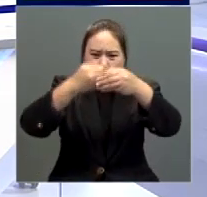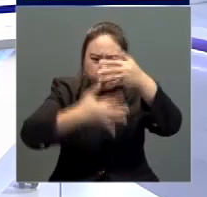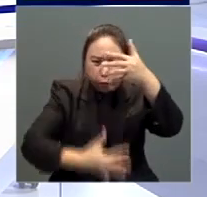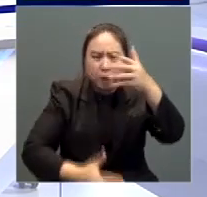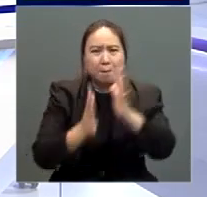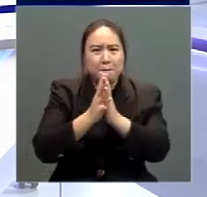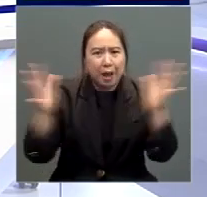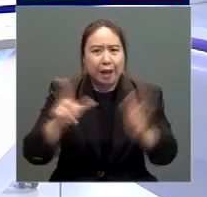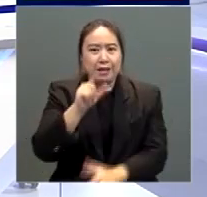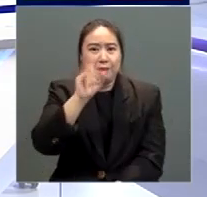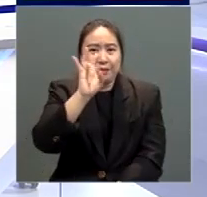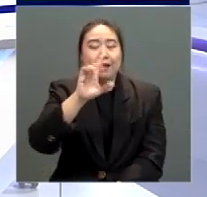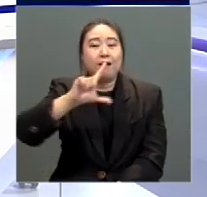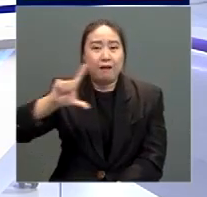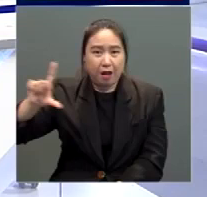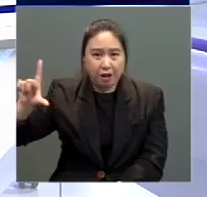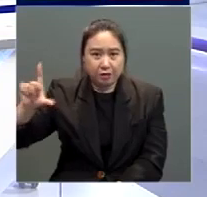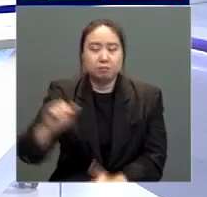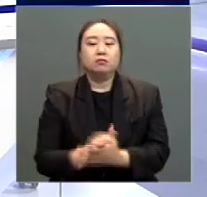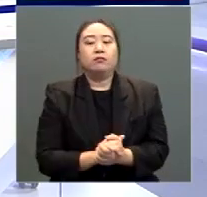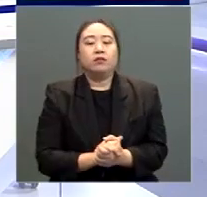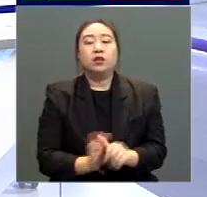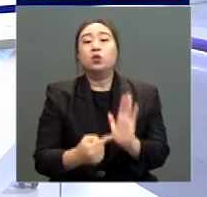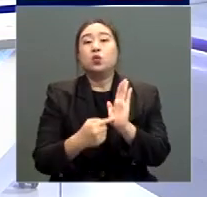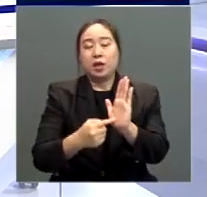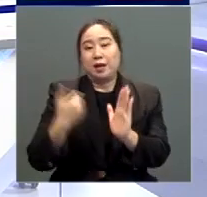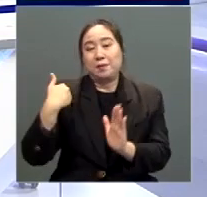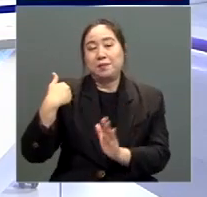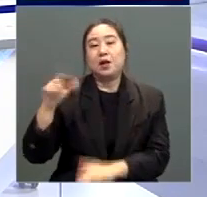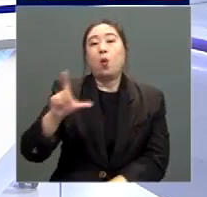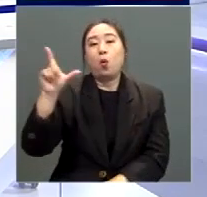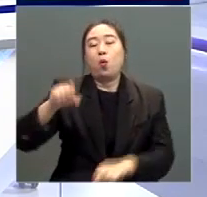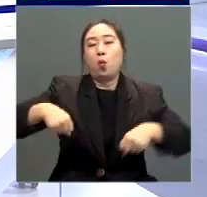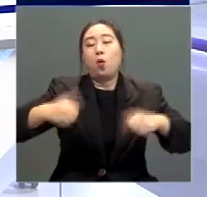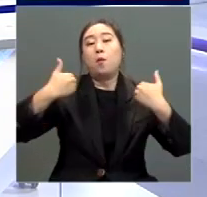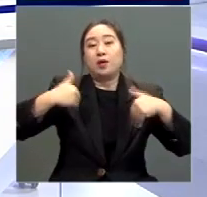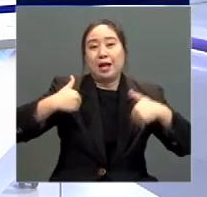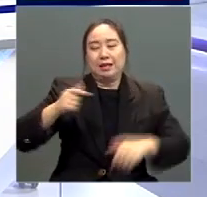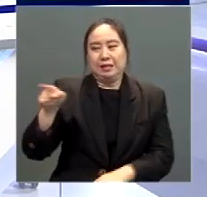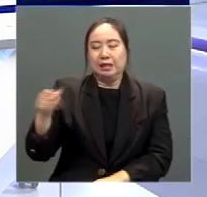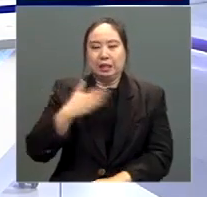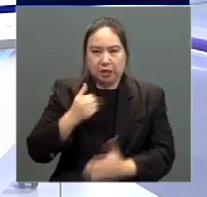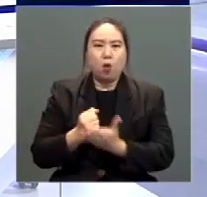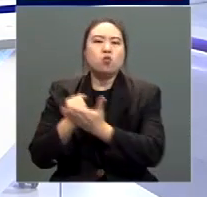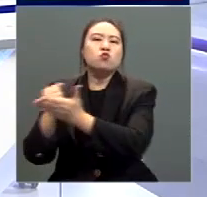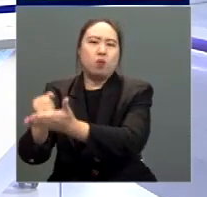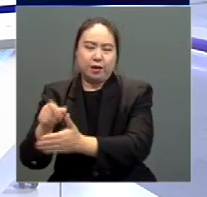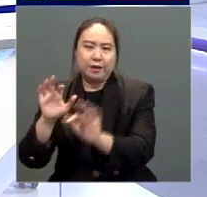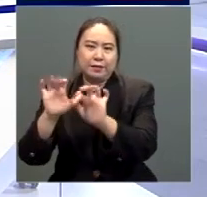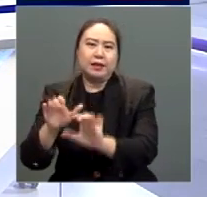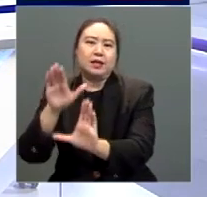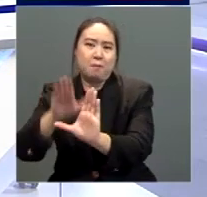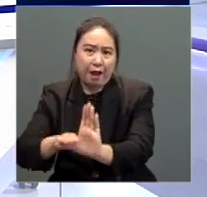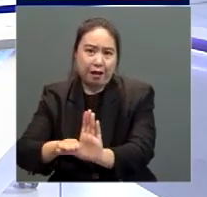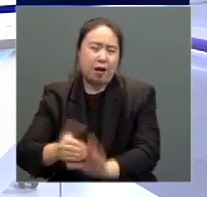ๆ 27ล้านคนนะคะอย่างคุณลุงวินมอเตอร์ไซค์ดิฉันเป็นคนลงทะเบียนให ้ ลงตั้งแต่วันแรกๆวัน